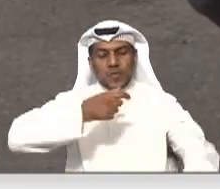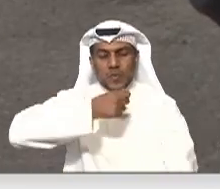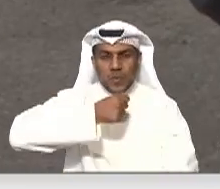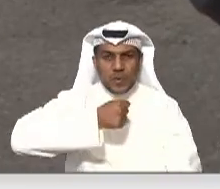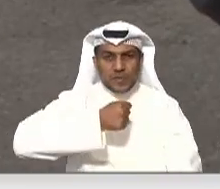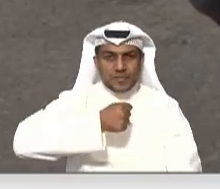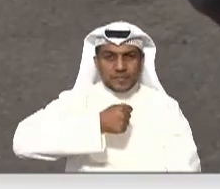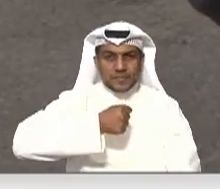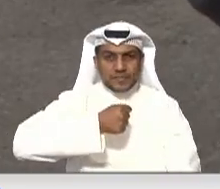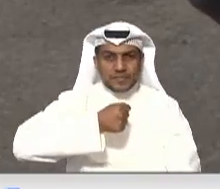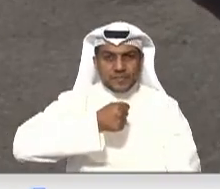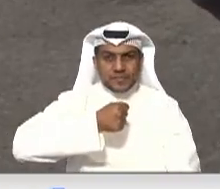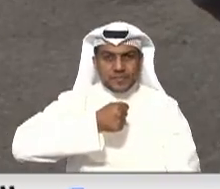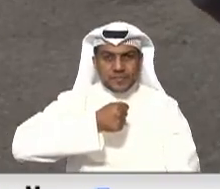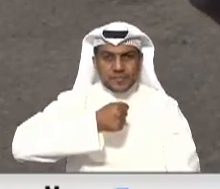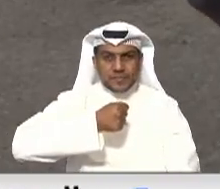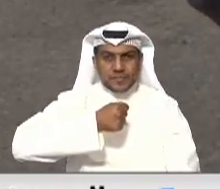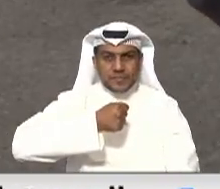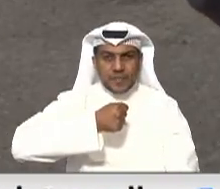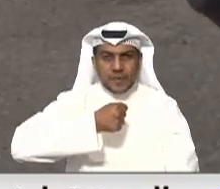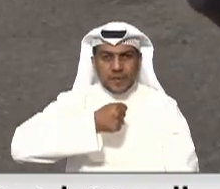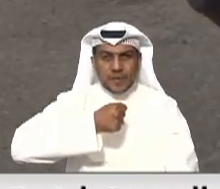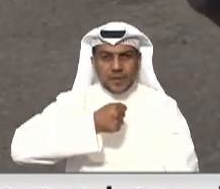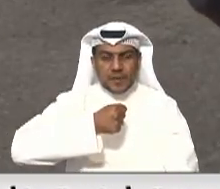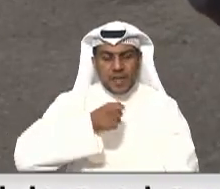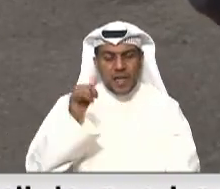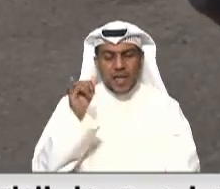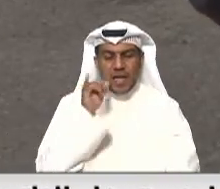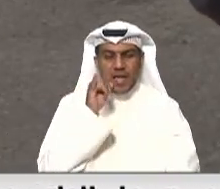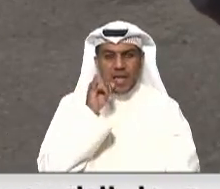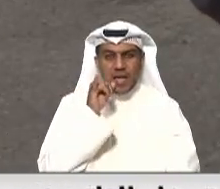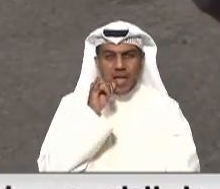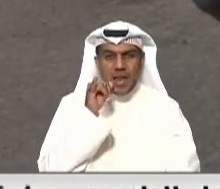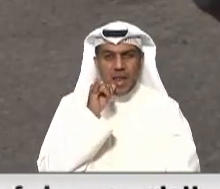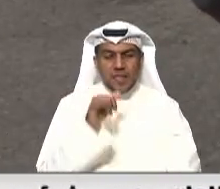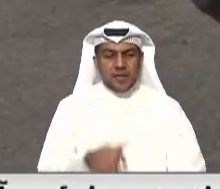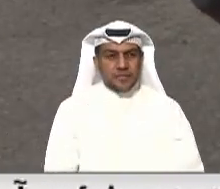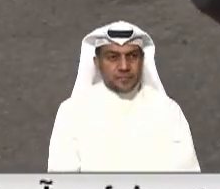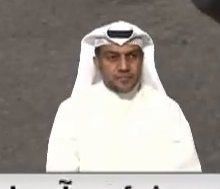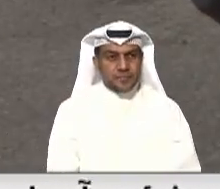تلفزيون دولة الكويت من داخل أكاديمية ساند هيرست العسكرية، لندن.